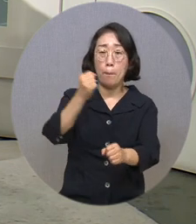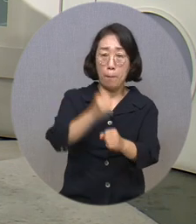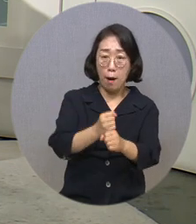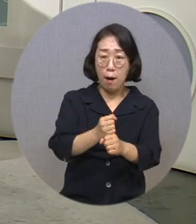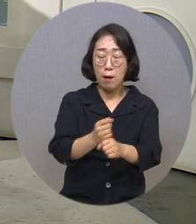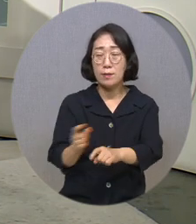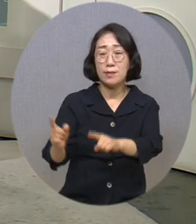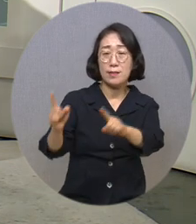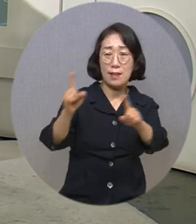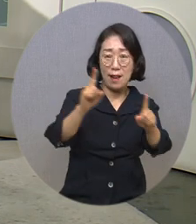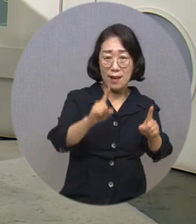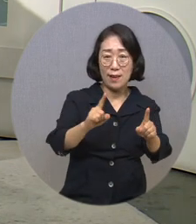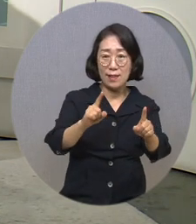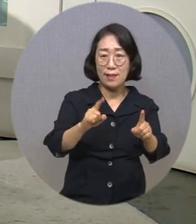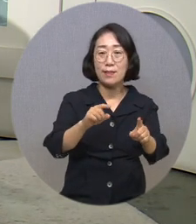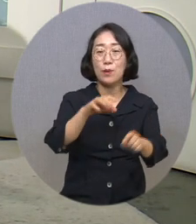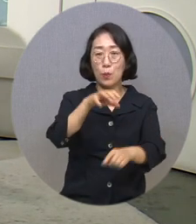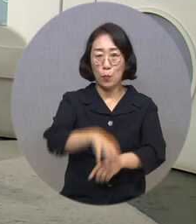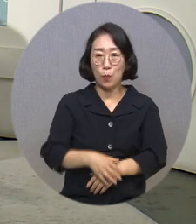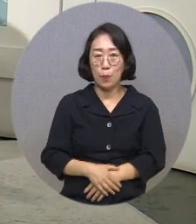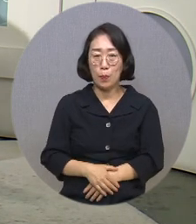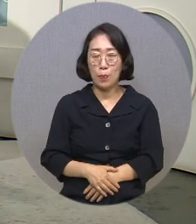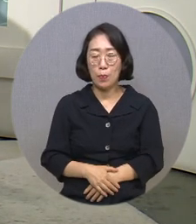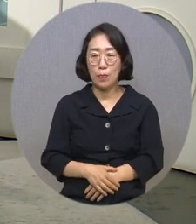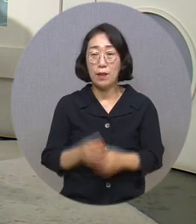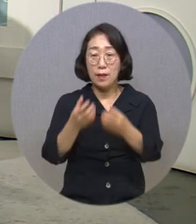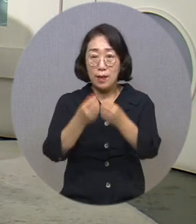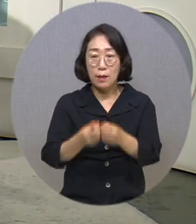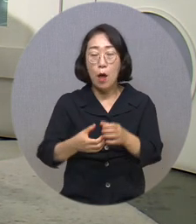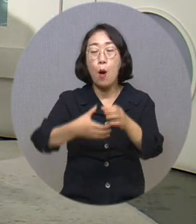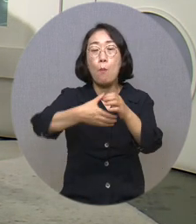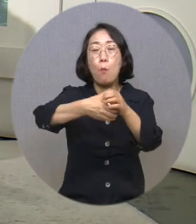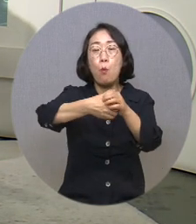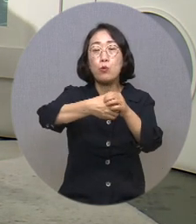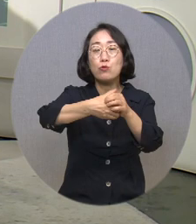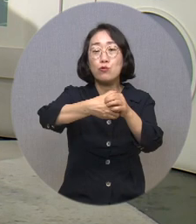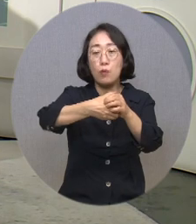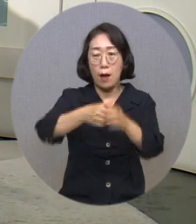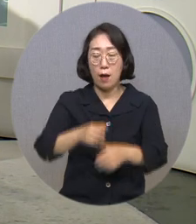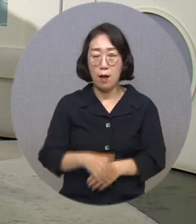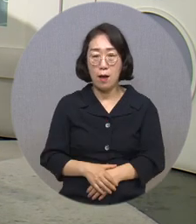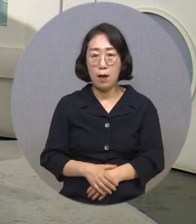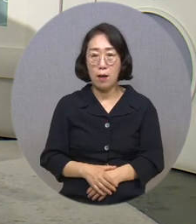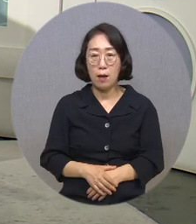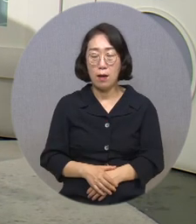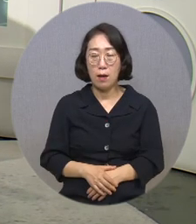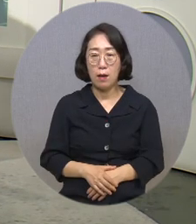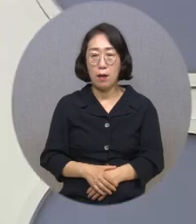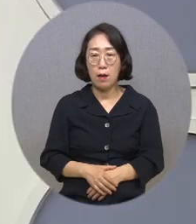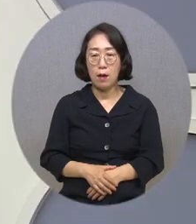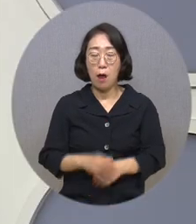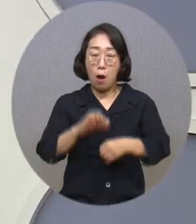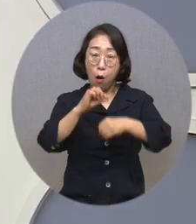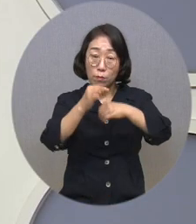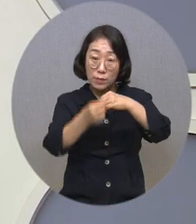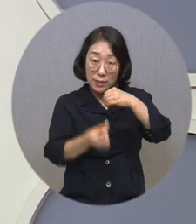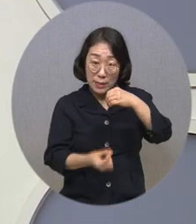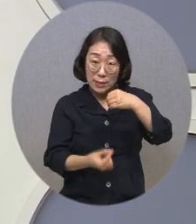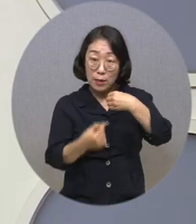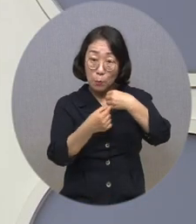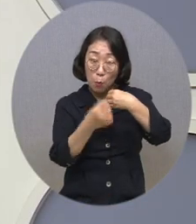아니라 저는 그걸 항상 복숭아 이론으로 제가 이 얘기를 합니다. 네. 복숭아 껍질 보고 고르지 않니